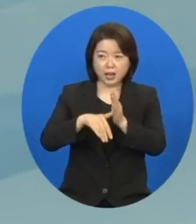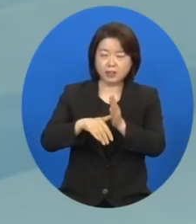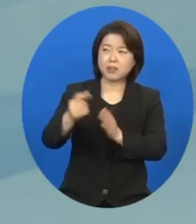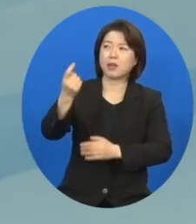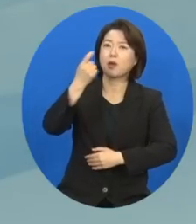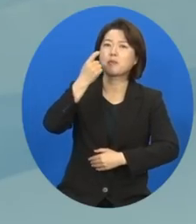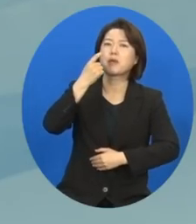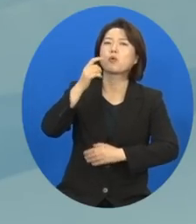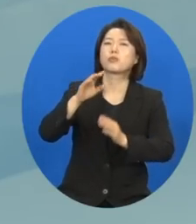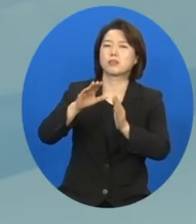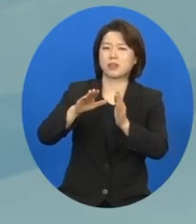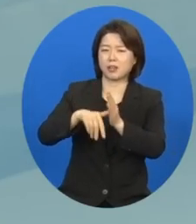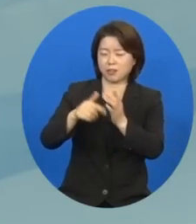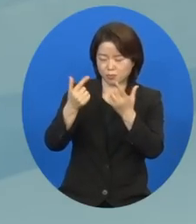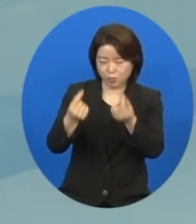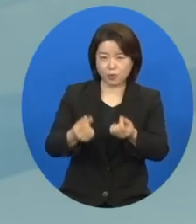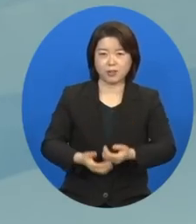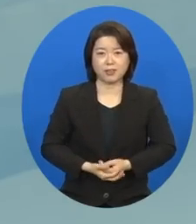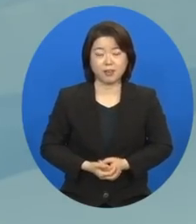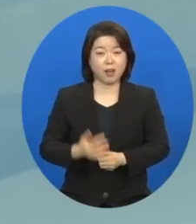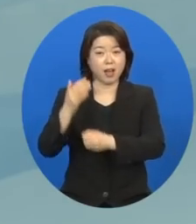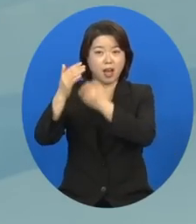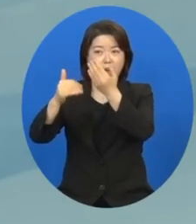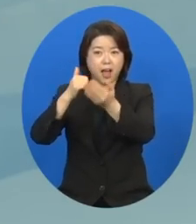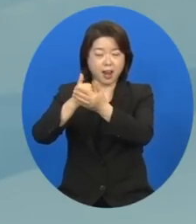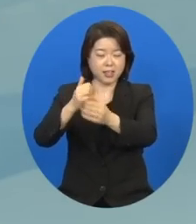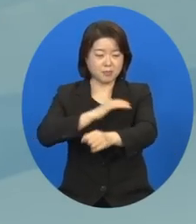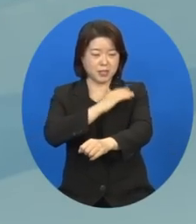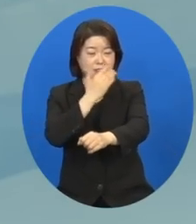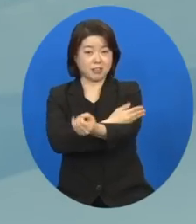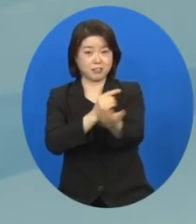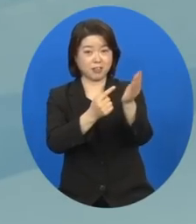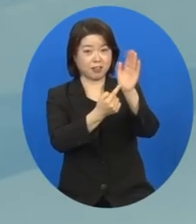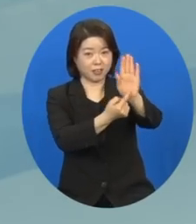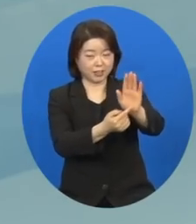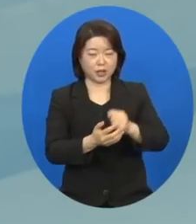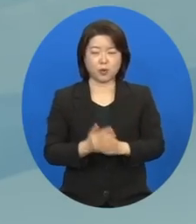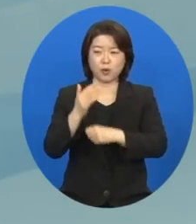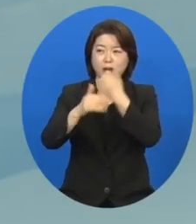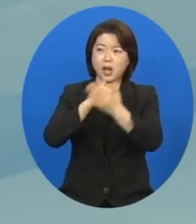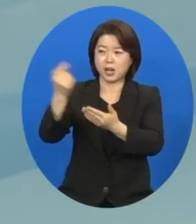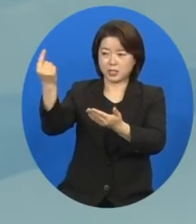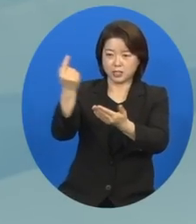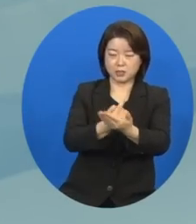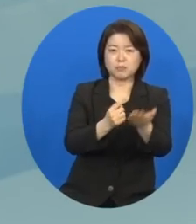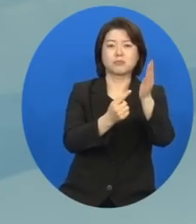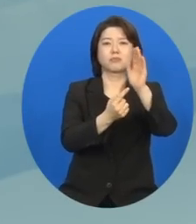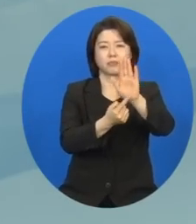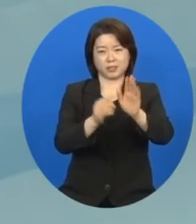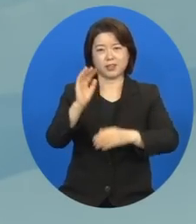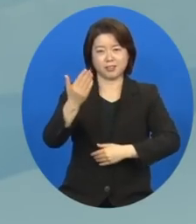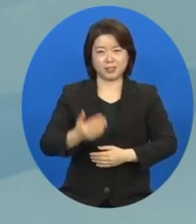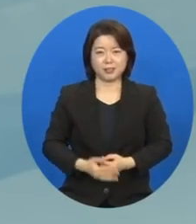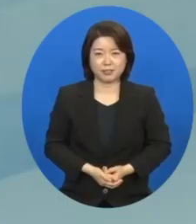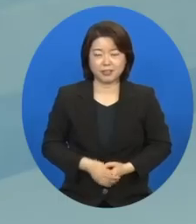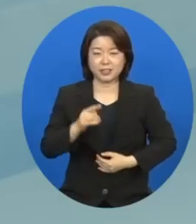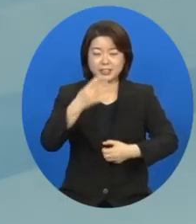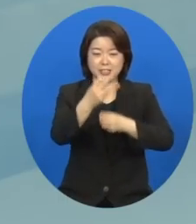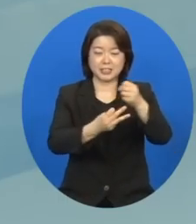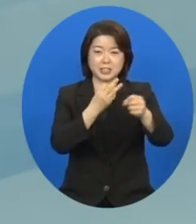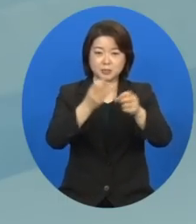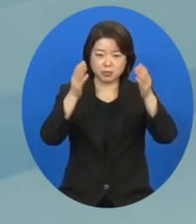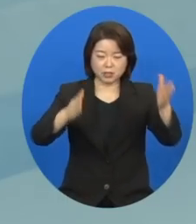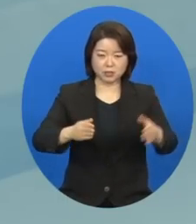되었을 때입니다. 그때에 하나님의 능력이 나타나고 하나님의 임재가 또한 나타납니다. 이런 13년의 침묵을